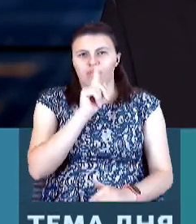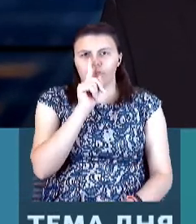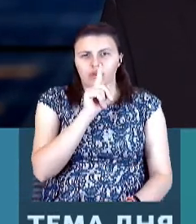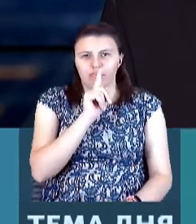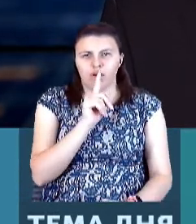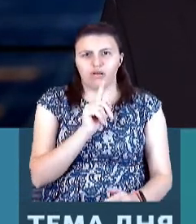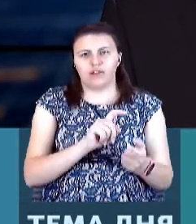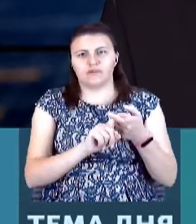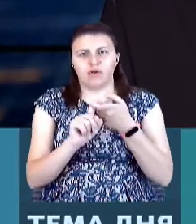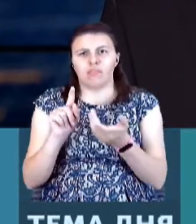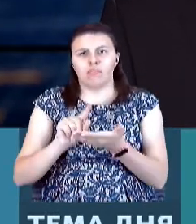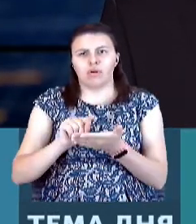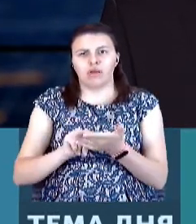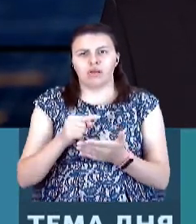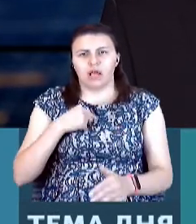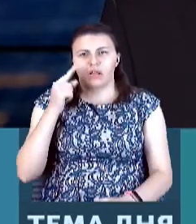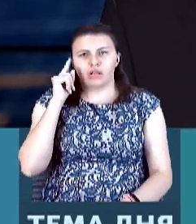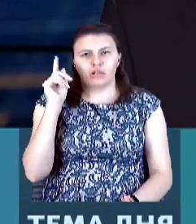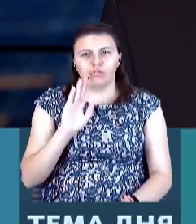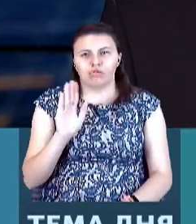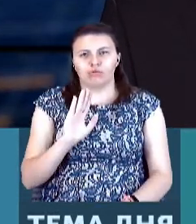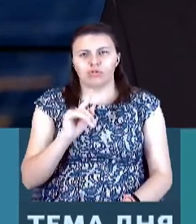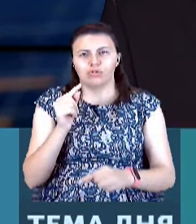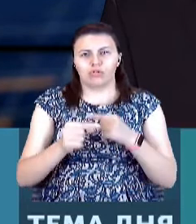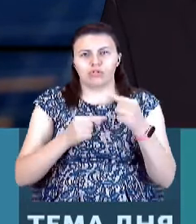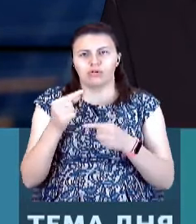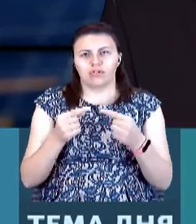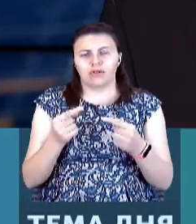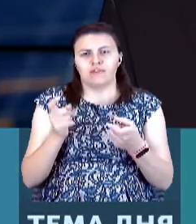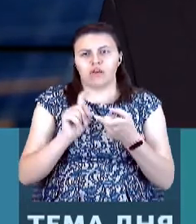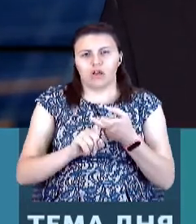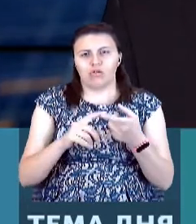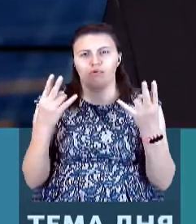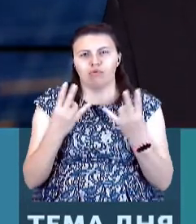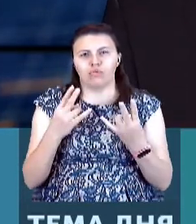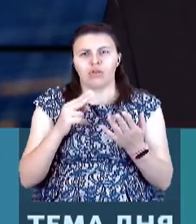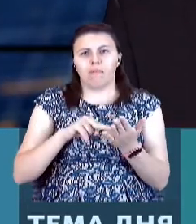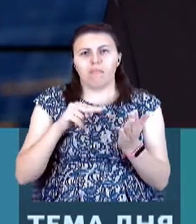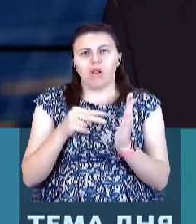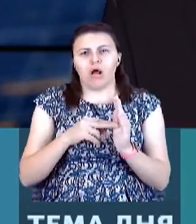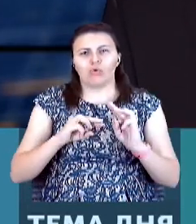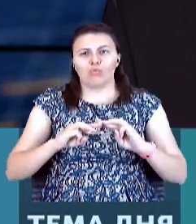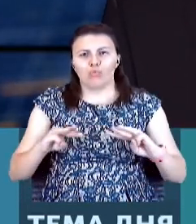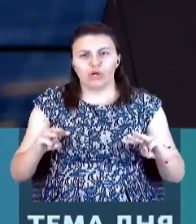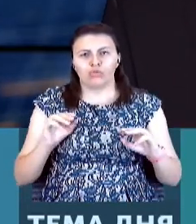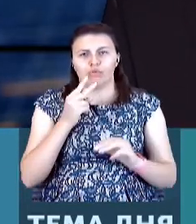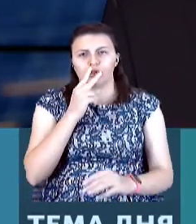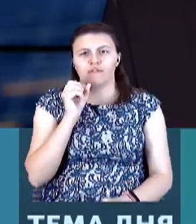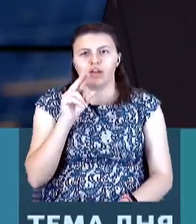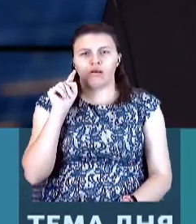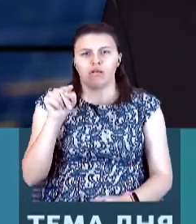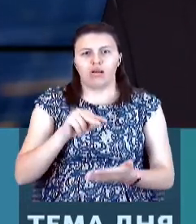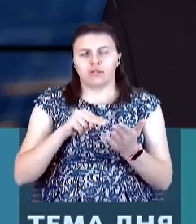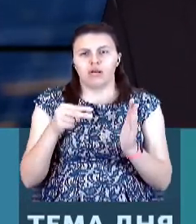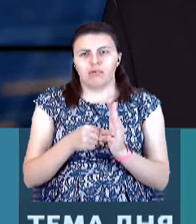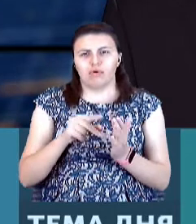плати? Я не думаю, що тут треба проводити наслідковий зв'язок, треба просто подивитися на плани уряду і подивитися, як там заплановано підвищення